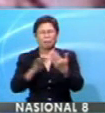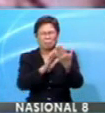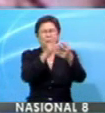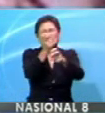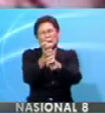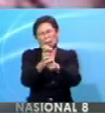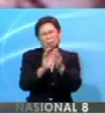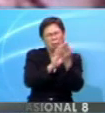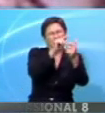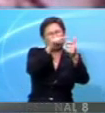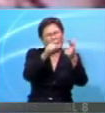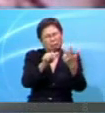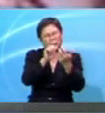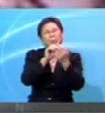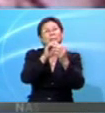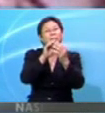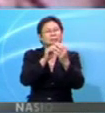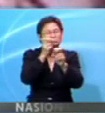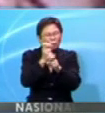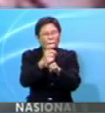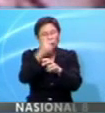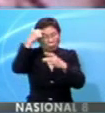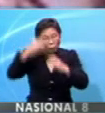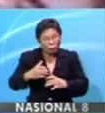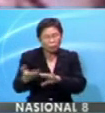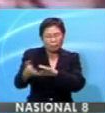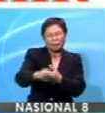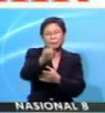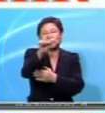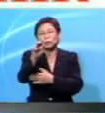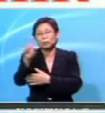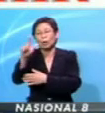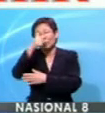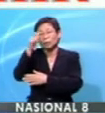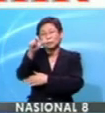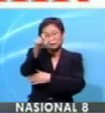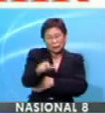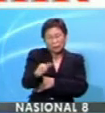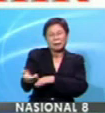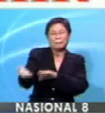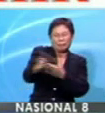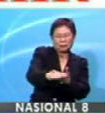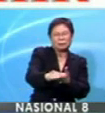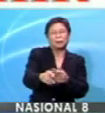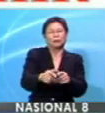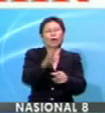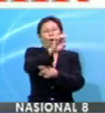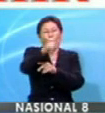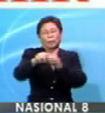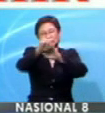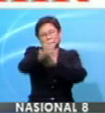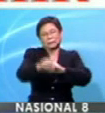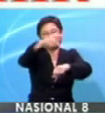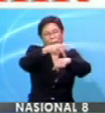kesulitan dalam mengesahkan kematian Zulkifli disebabkan suspek terbunuh dalam operasi besar-besaran di selatan Filipina